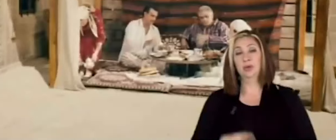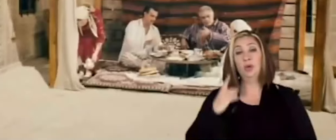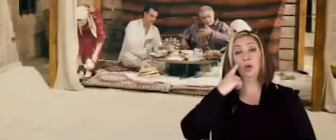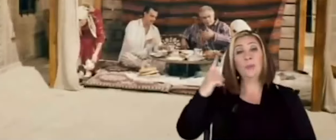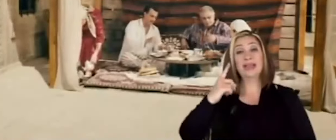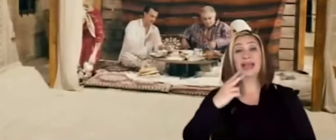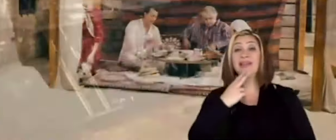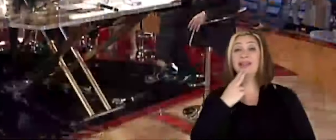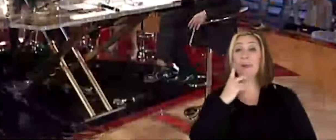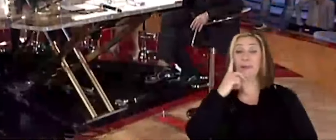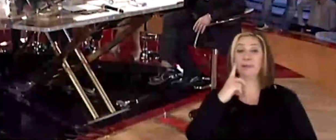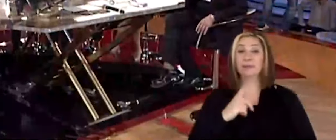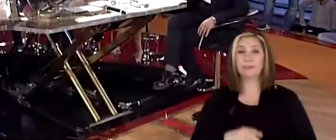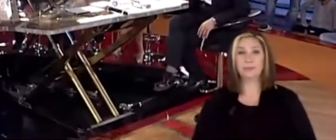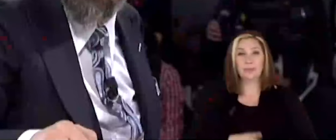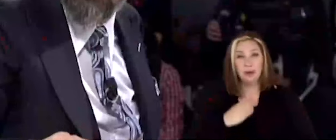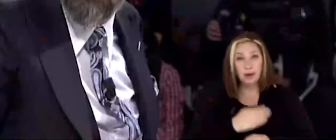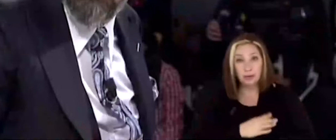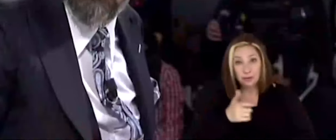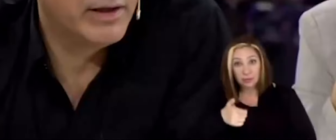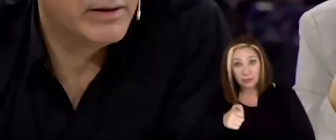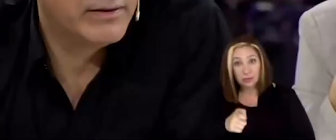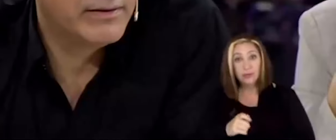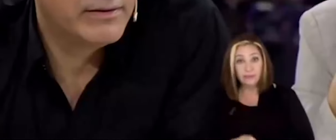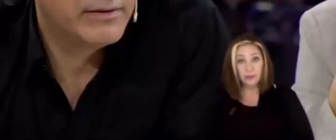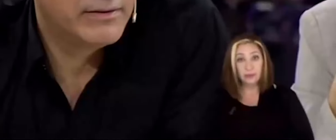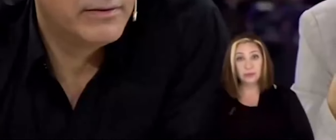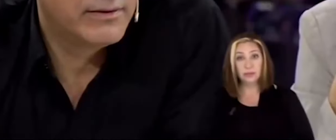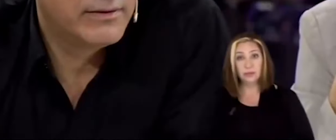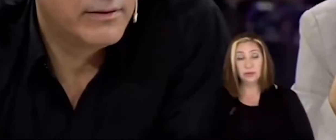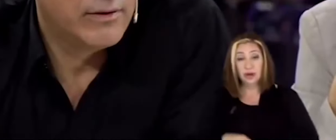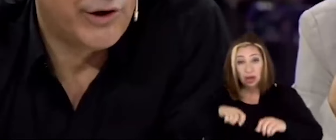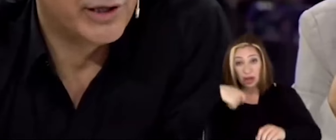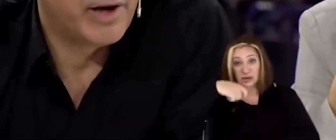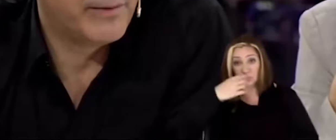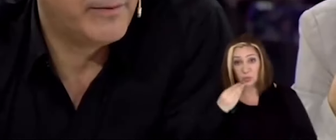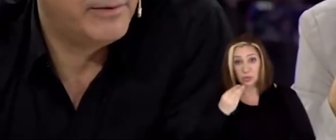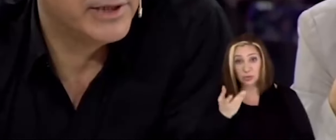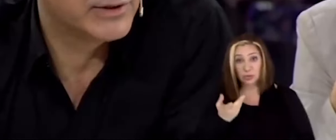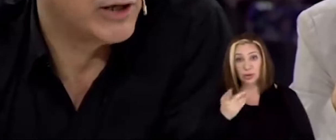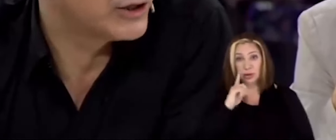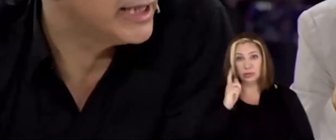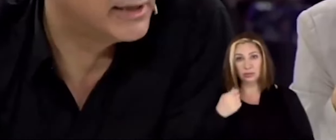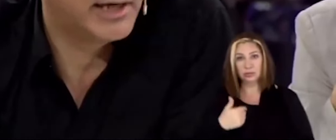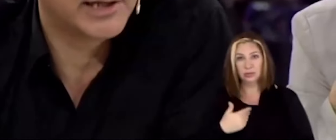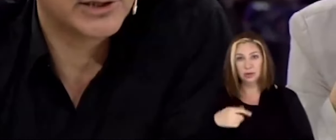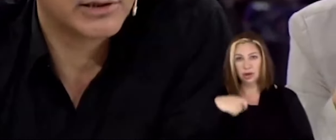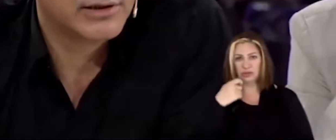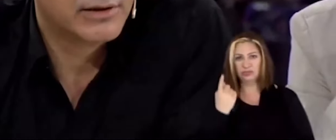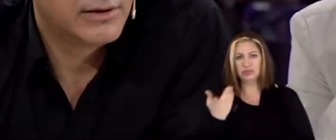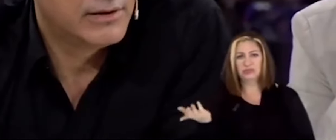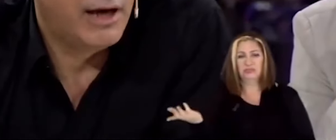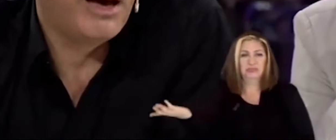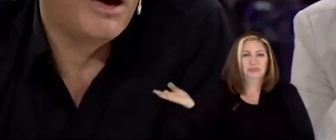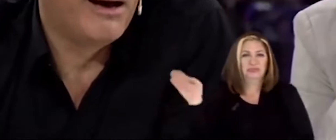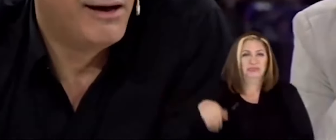Hükümet Kadın'daki karakterinde de bir... Hakikaten mi yapıyorsun? Evet. Kaşık mı yumuşak? Ayı gibi adamım abi. Kaşık nedir ya kaşık?